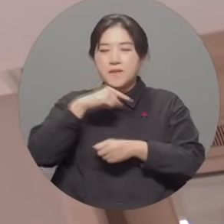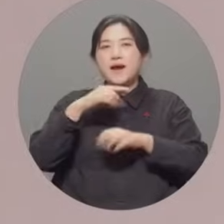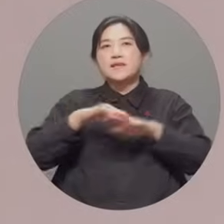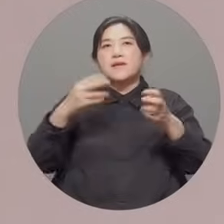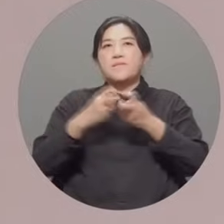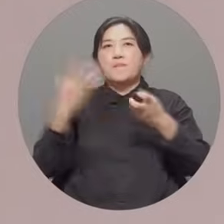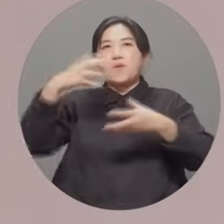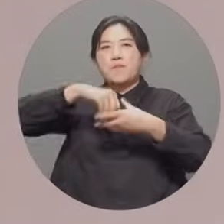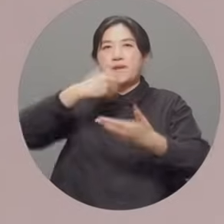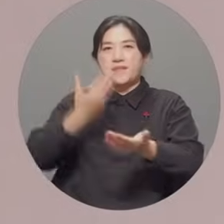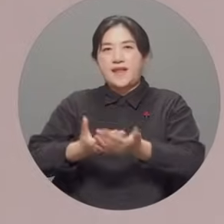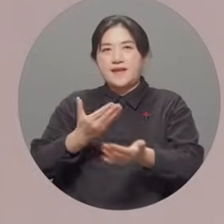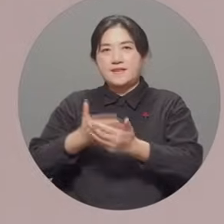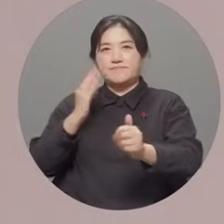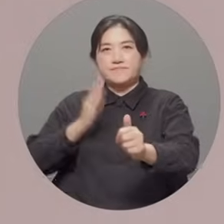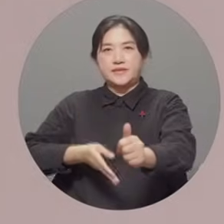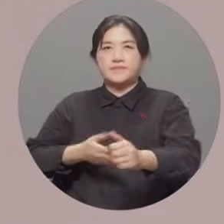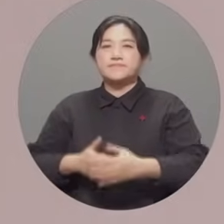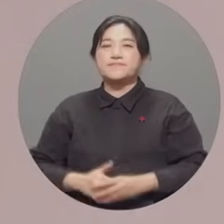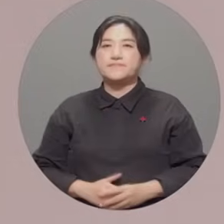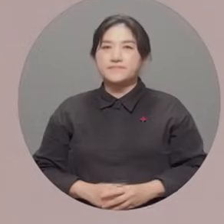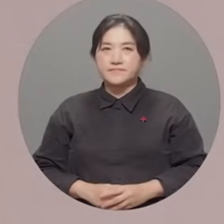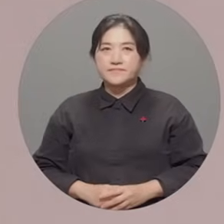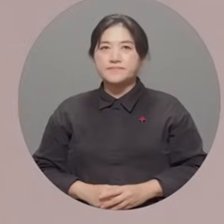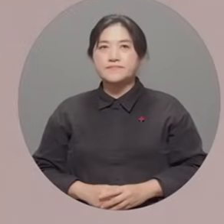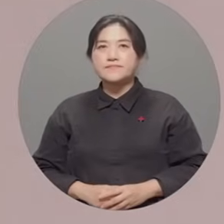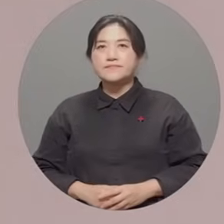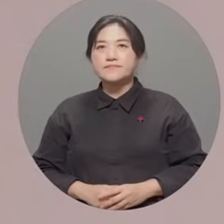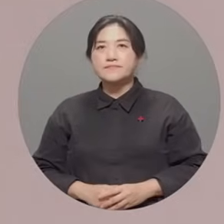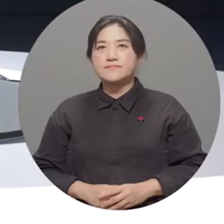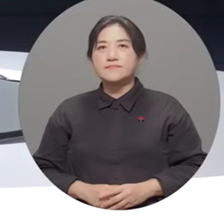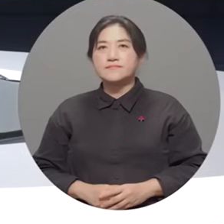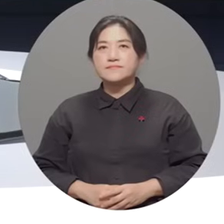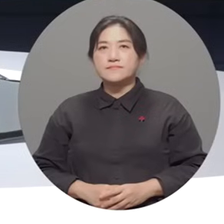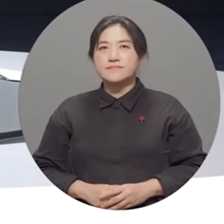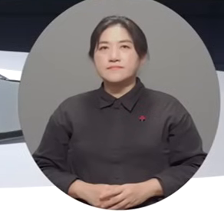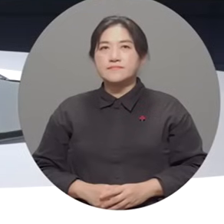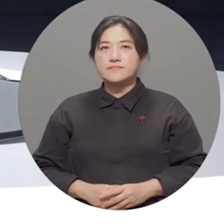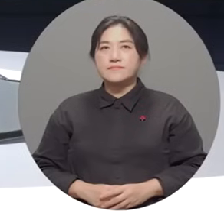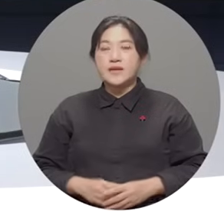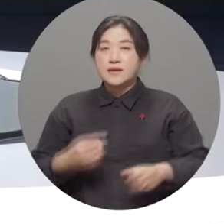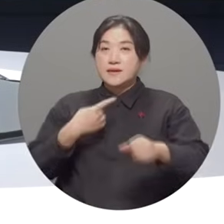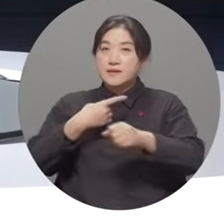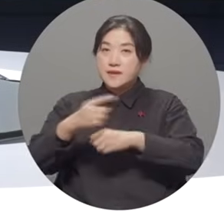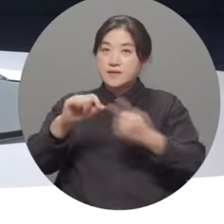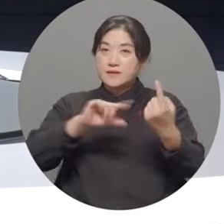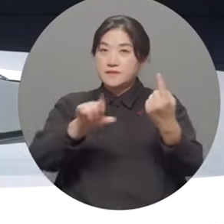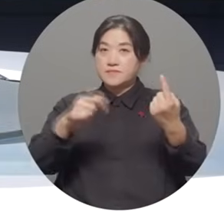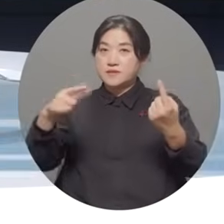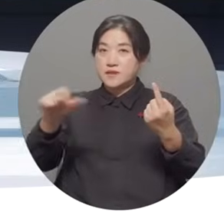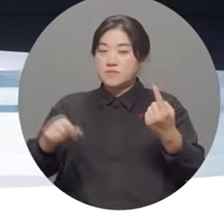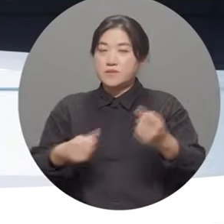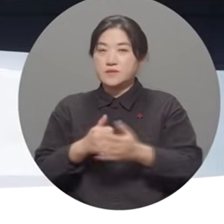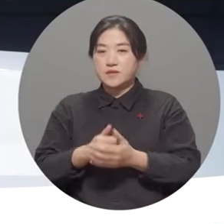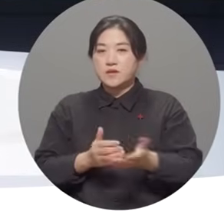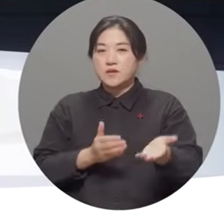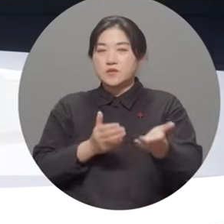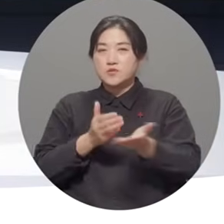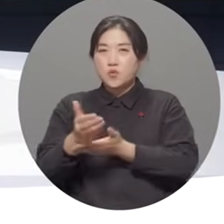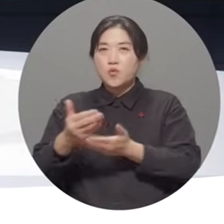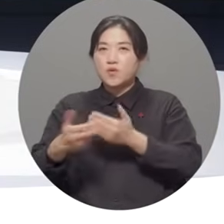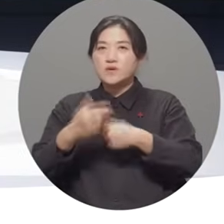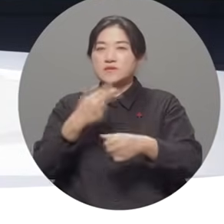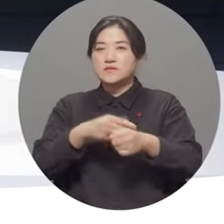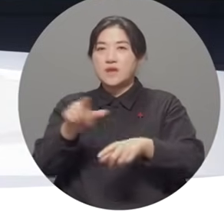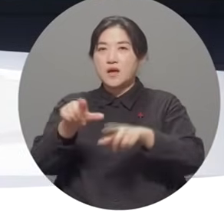것을 요구했습니다. MBC 뉴스 정동욱입니다. 내년 상반기 전공의 모집 결과가